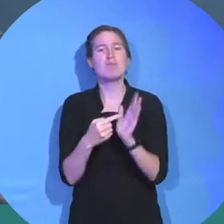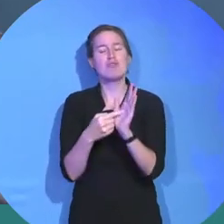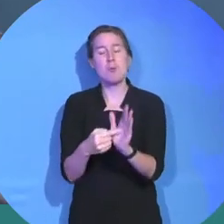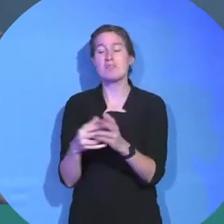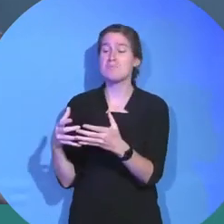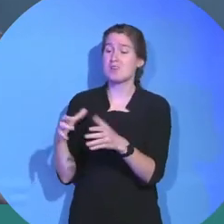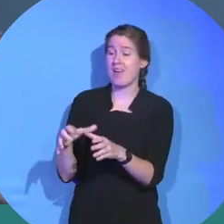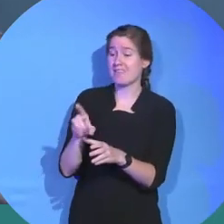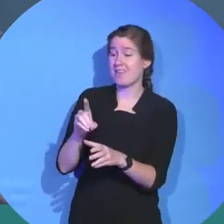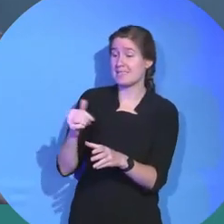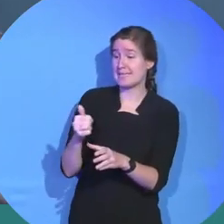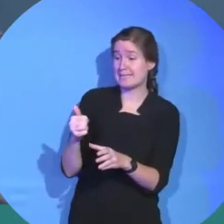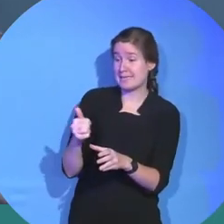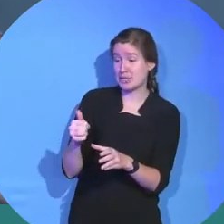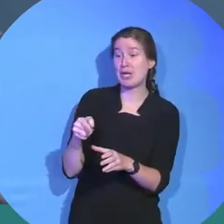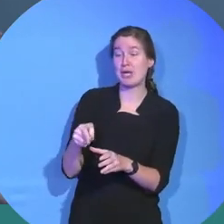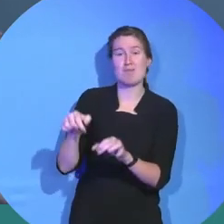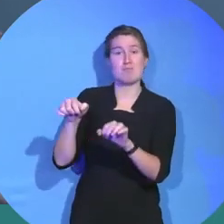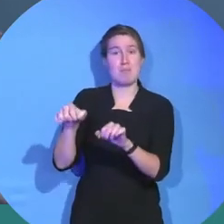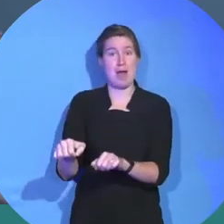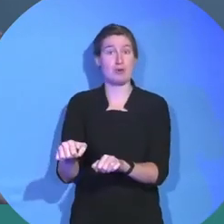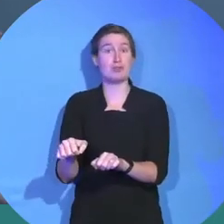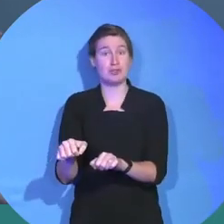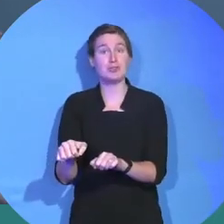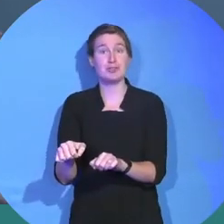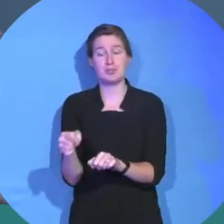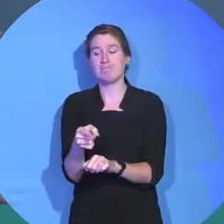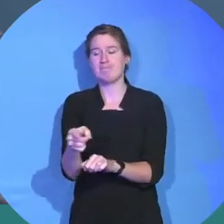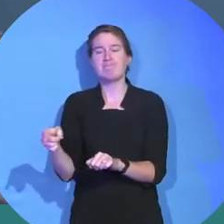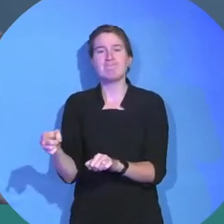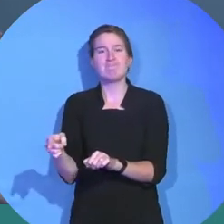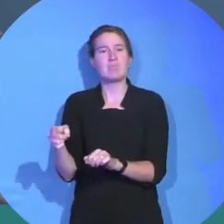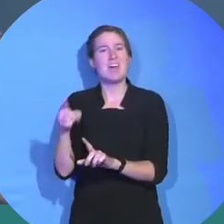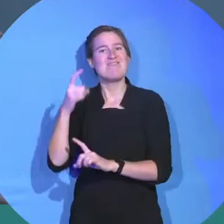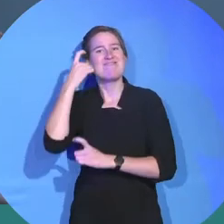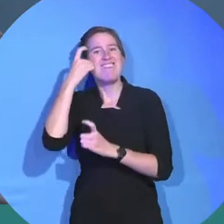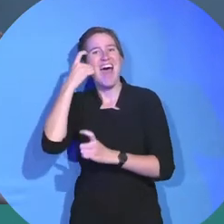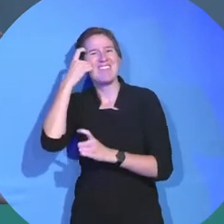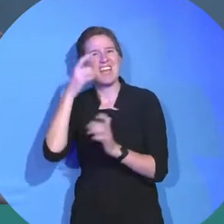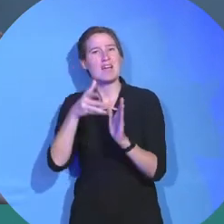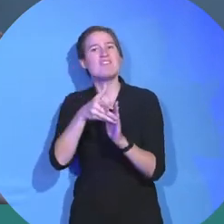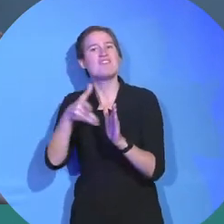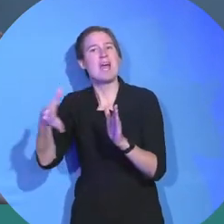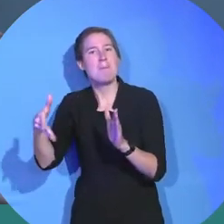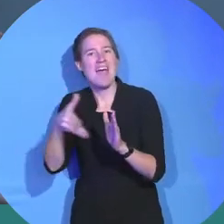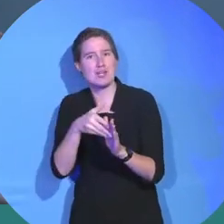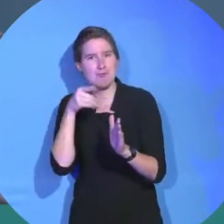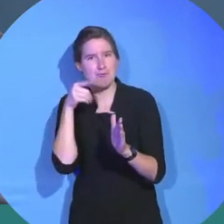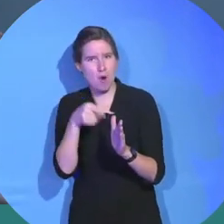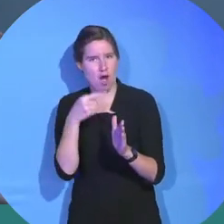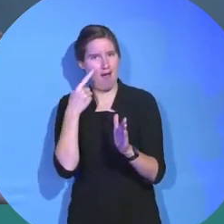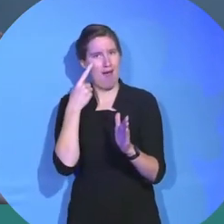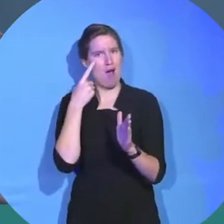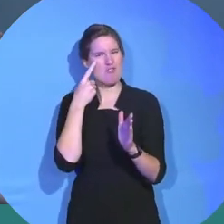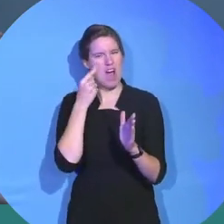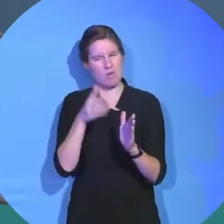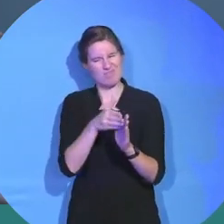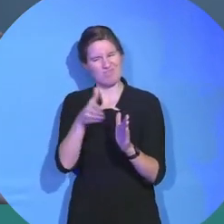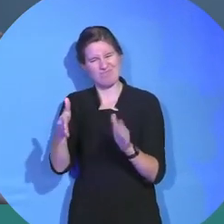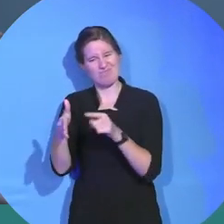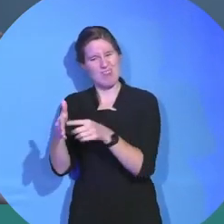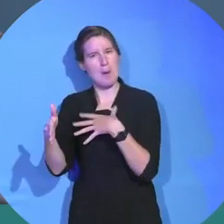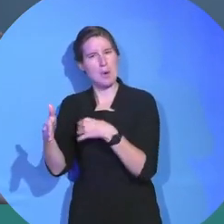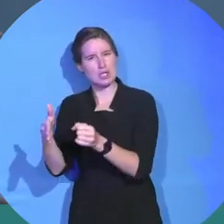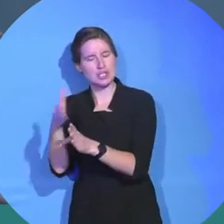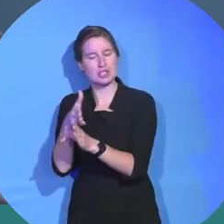D66, die heeft gezegd dat zij de beraadtermijn, de nadenktermijn voor vrouwen voordat ze een abortus ondergaan, dat ze die